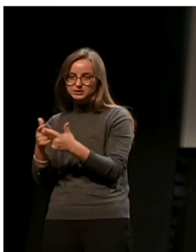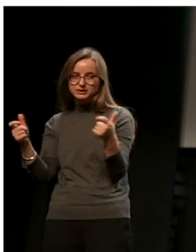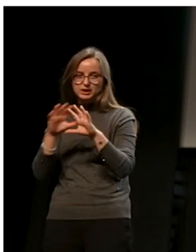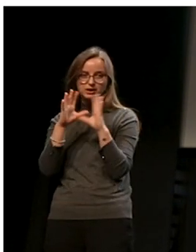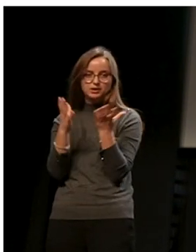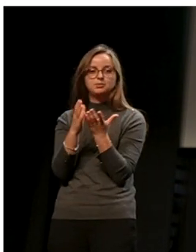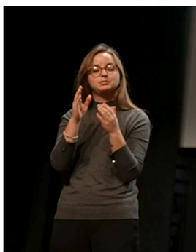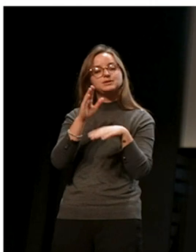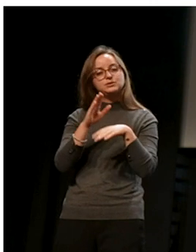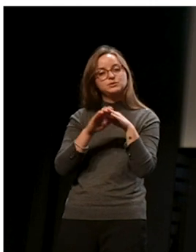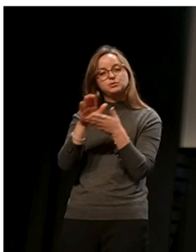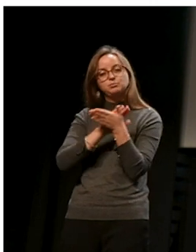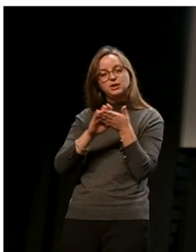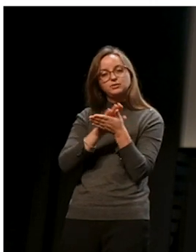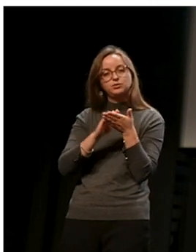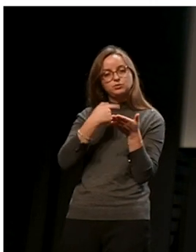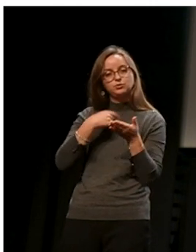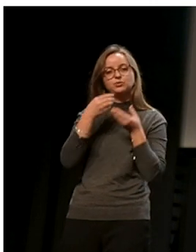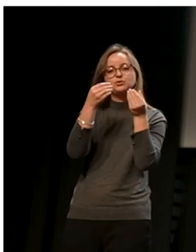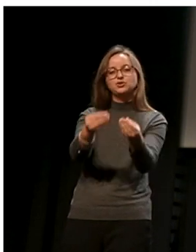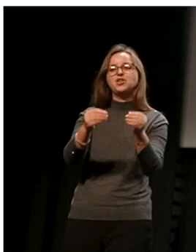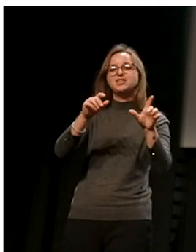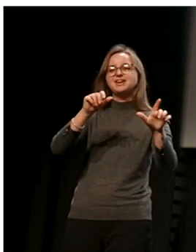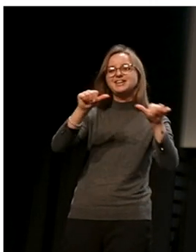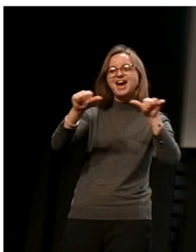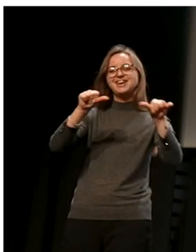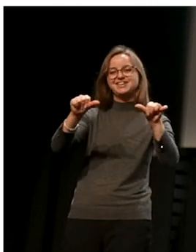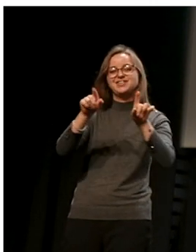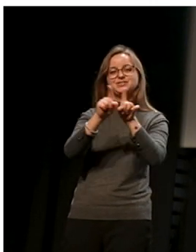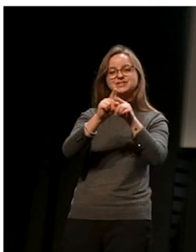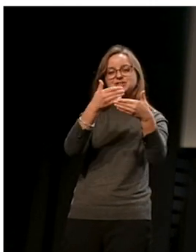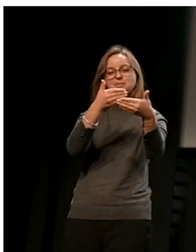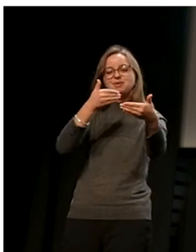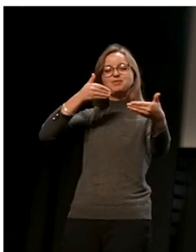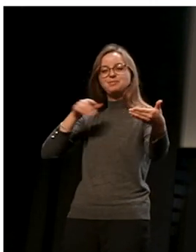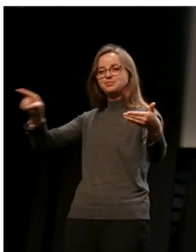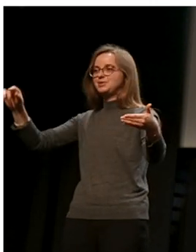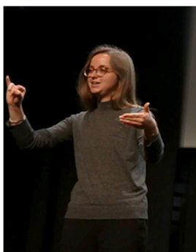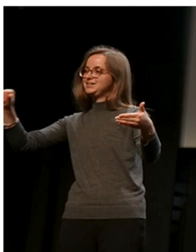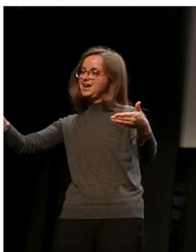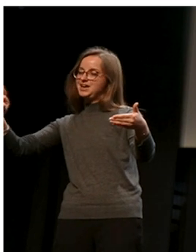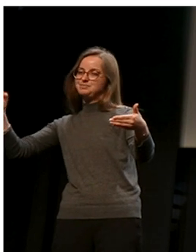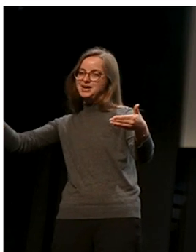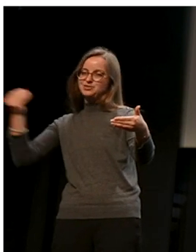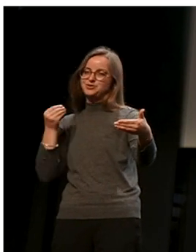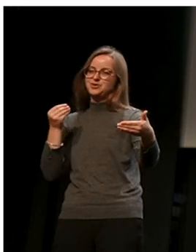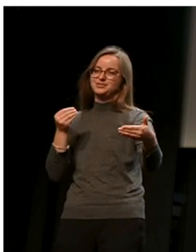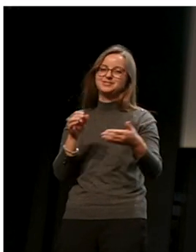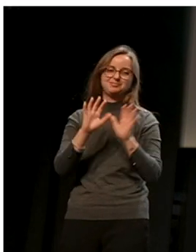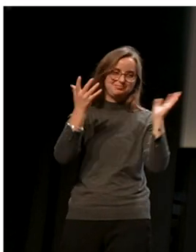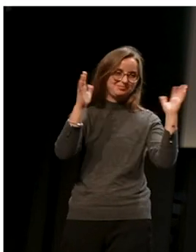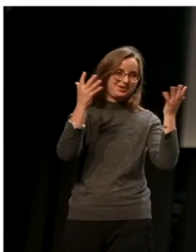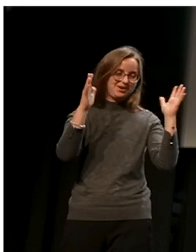images. Avec une IA, vous n'aurez pas de calques. Alors, non, mais... Ça dépend des illustrateurs. Alors...